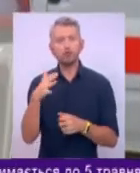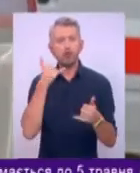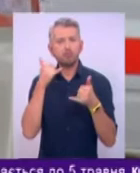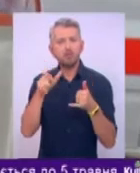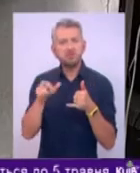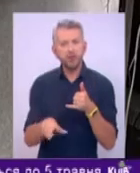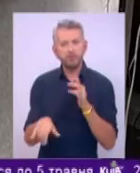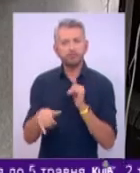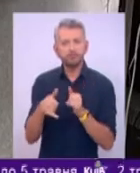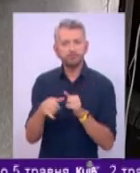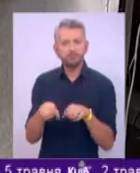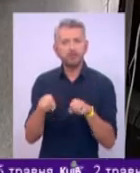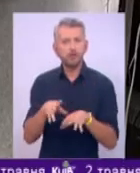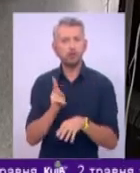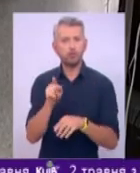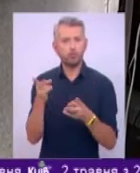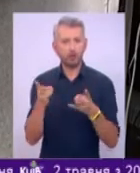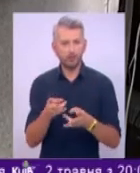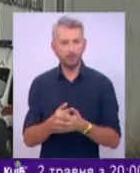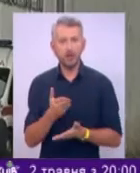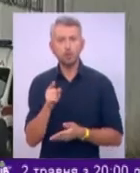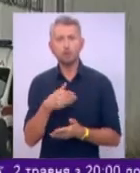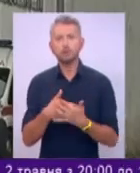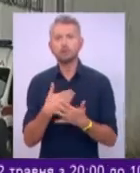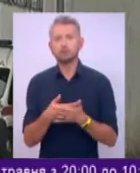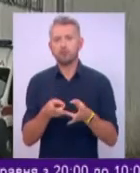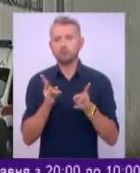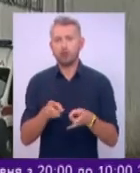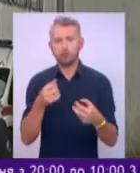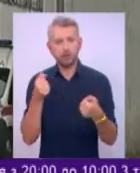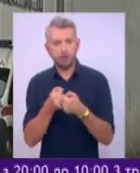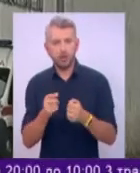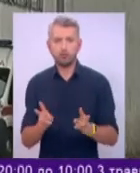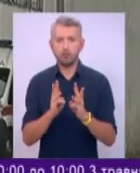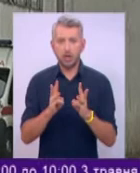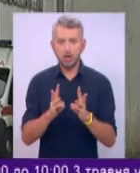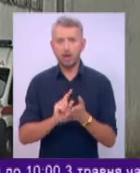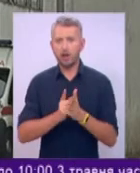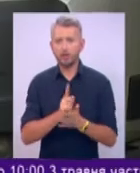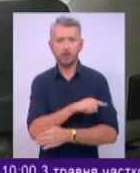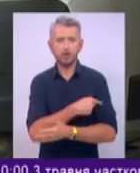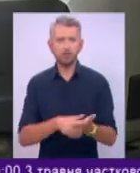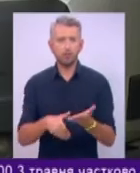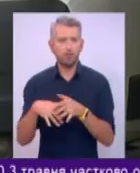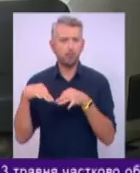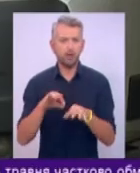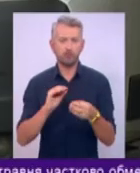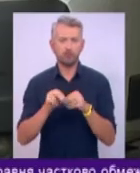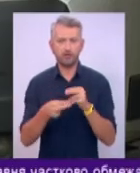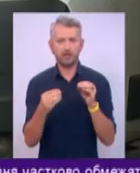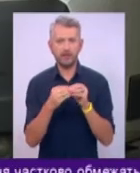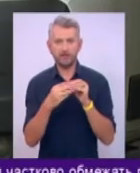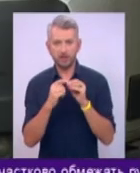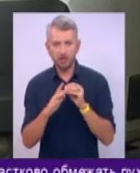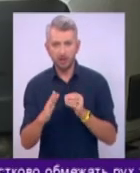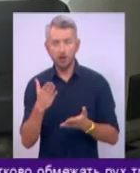диспетчер швидкої вирішить, хто вам потрібен. Якщо ви, скажімо, стали жертвою ДТП чи пожежі, екстрена медична допомога приїде за 10 хвилин. Якщо